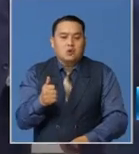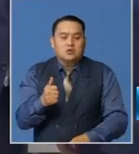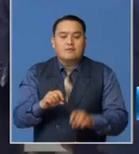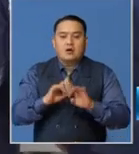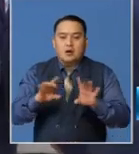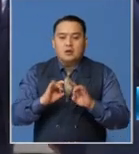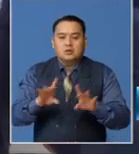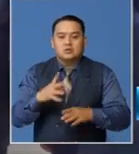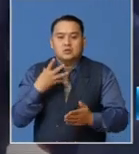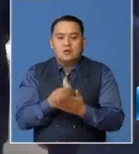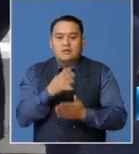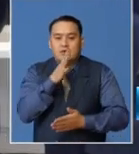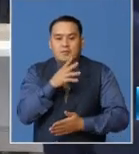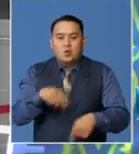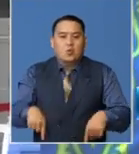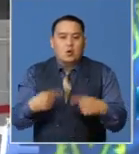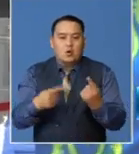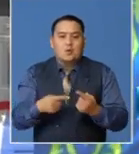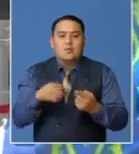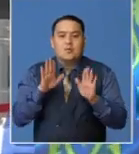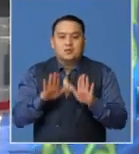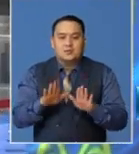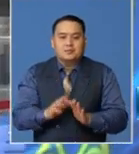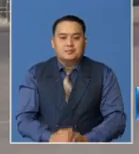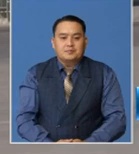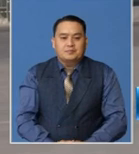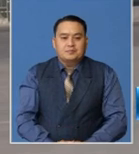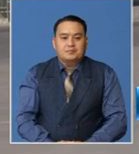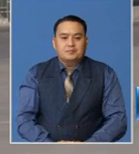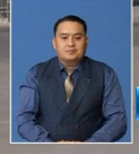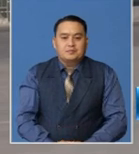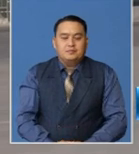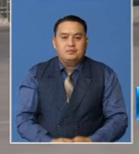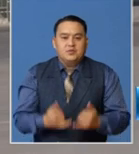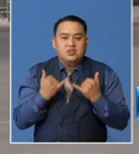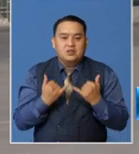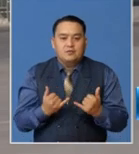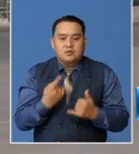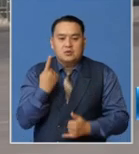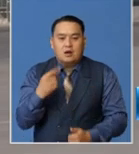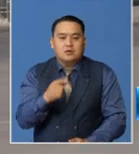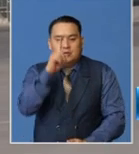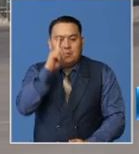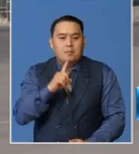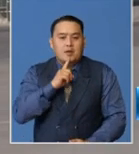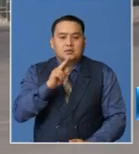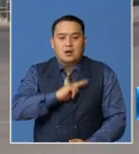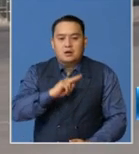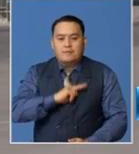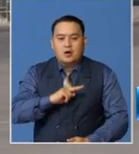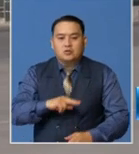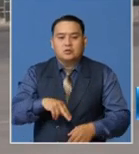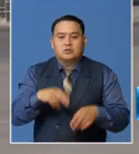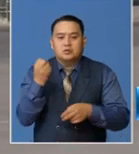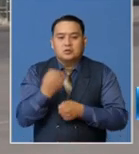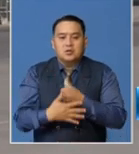забитой отметил своевременно с модернизации пункта на сегодняшний день за один месяц работы на транспорт на водительском